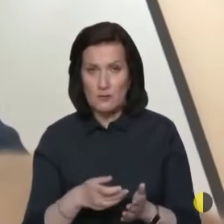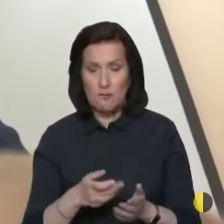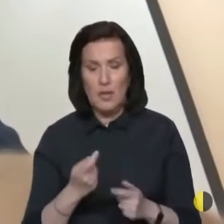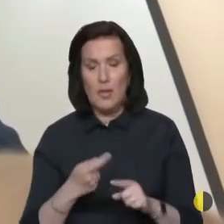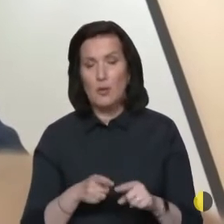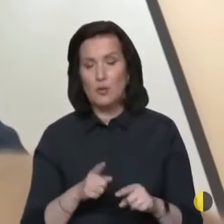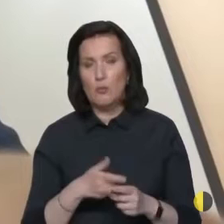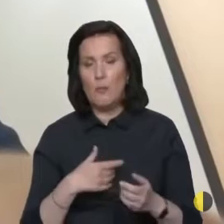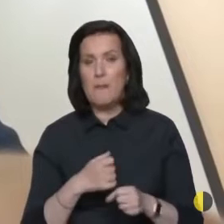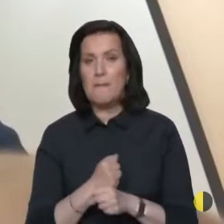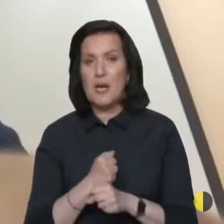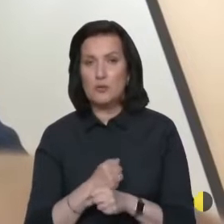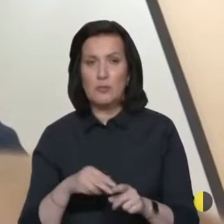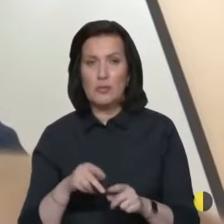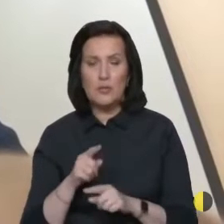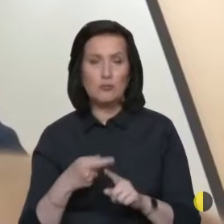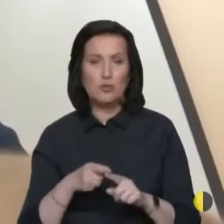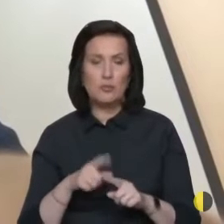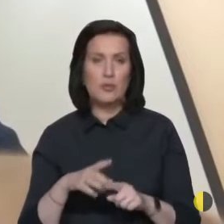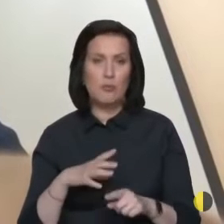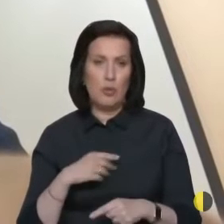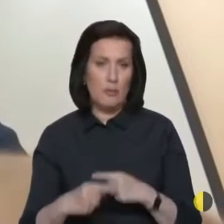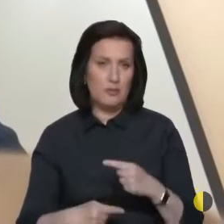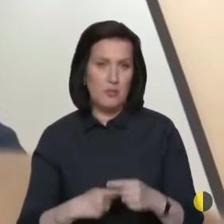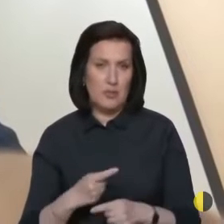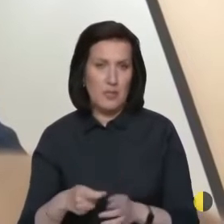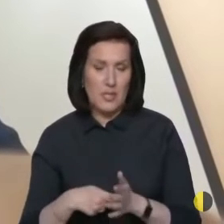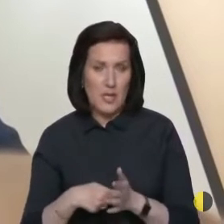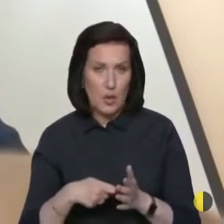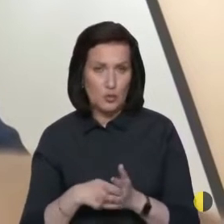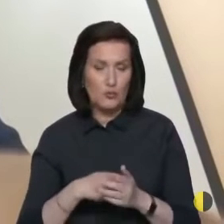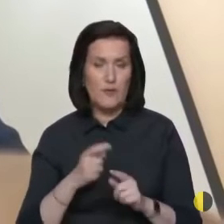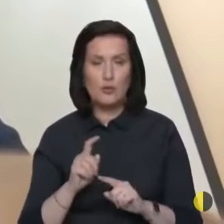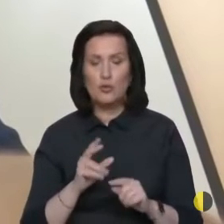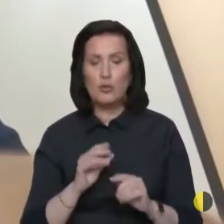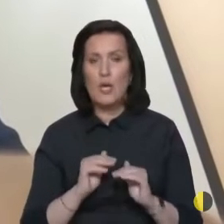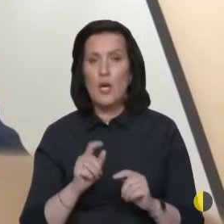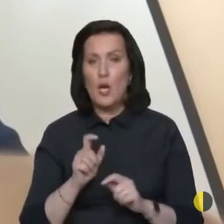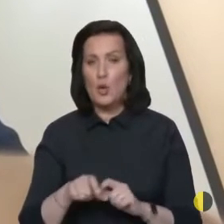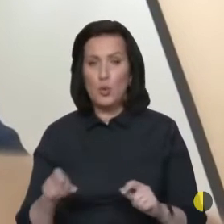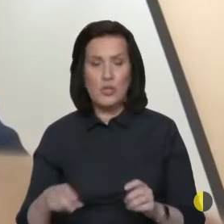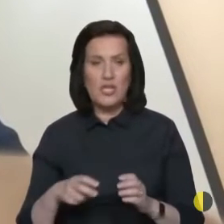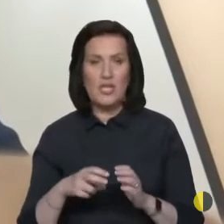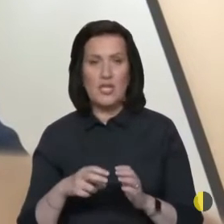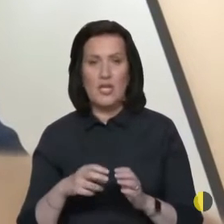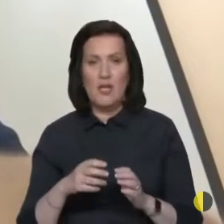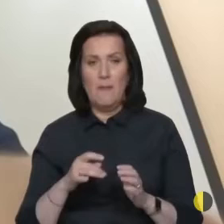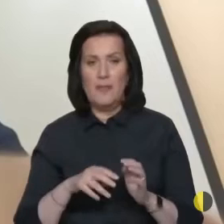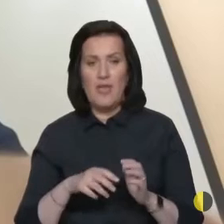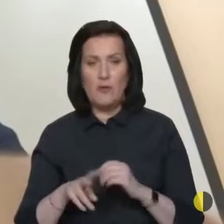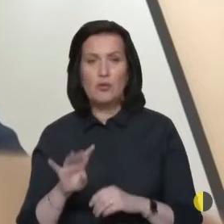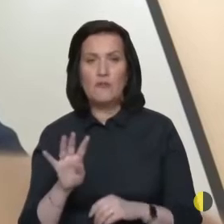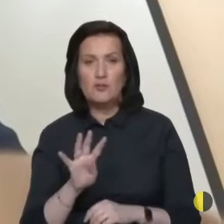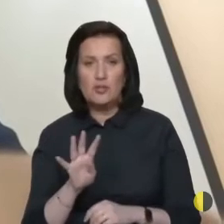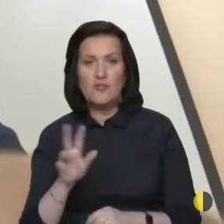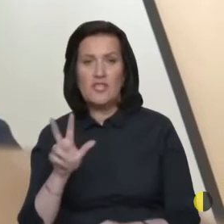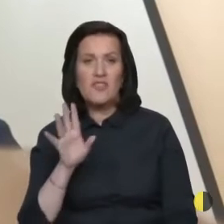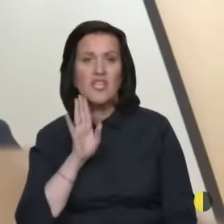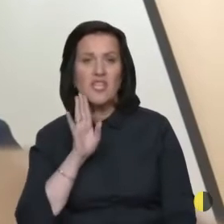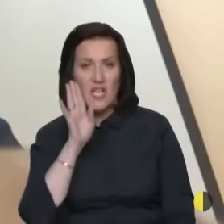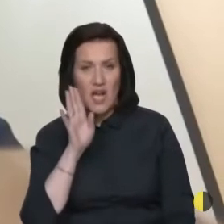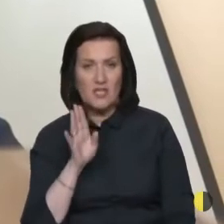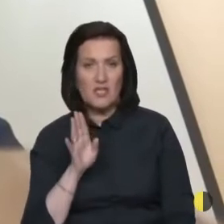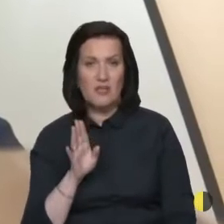Тому ми працюємо над тим, щоб це було безперебійне харчування, і щоб люди там не виходили в 4-й ранку, в 3-й ранку